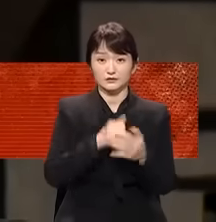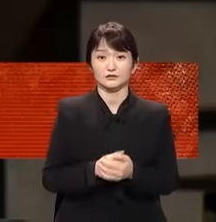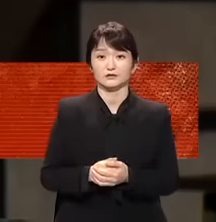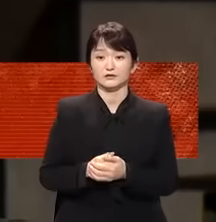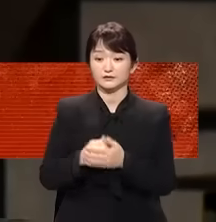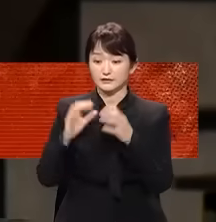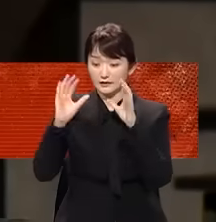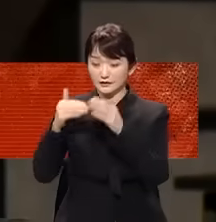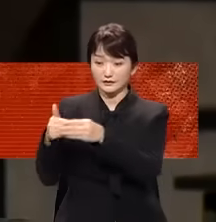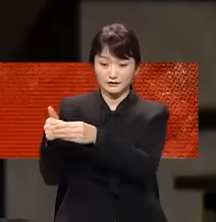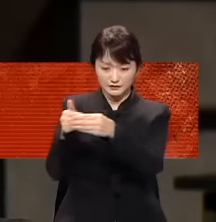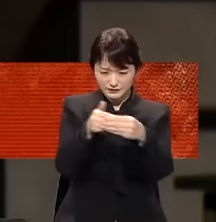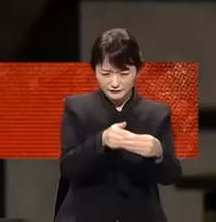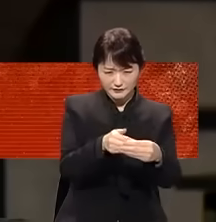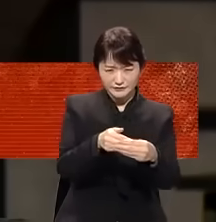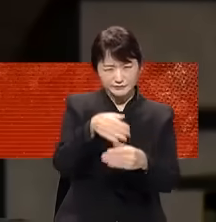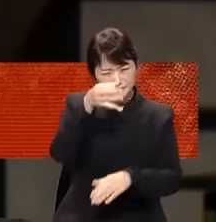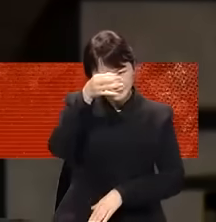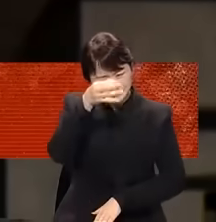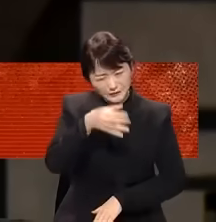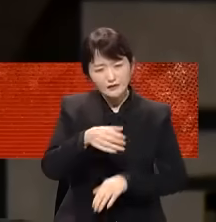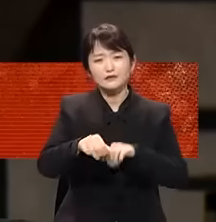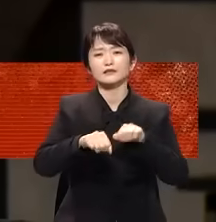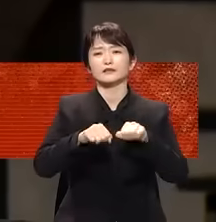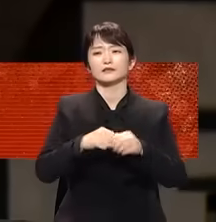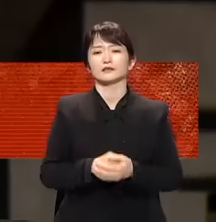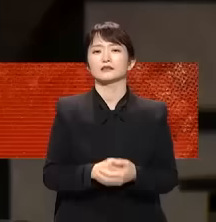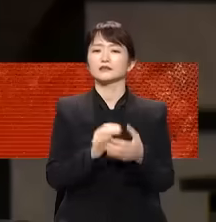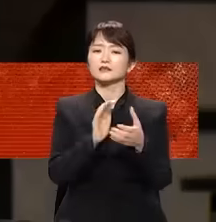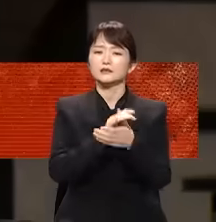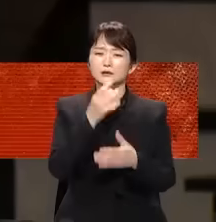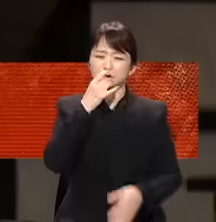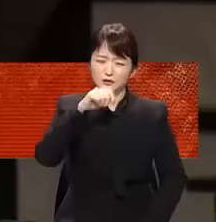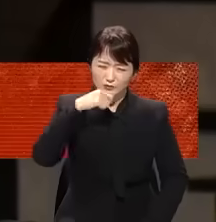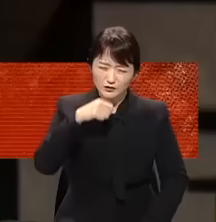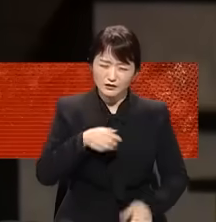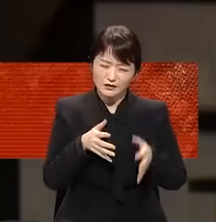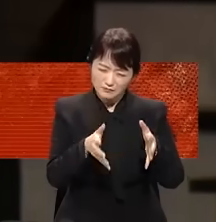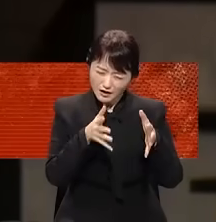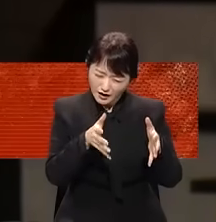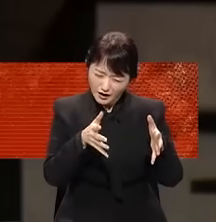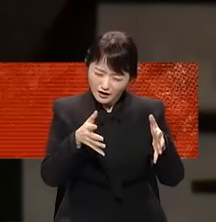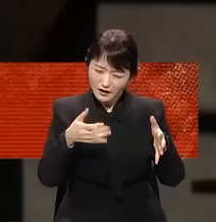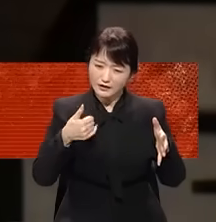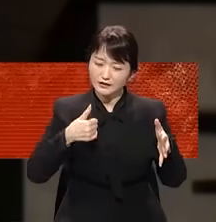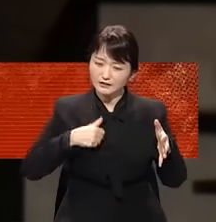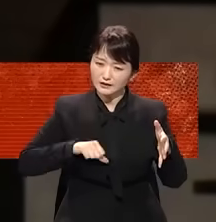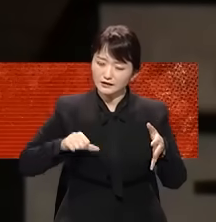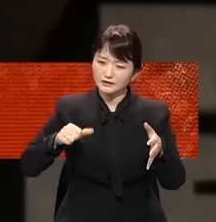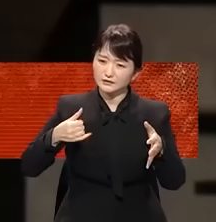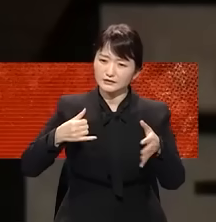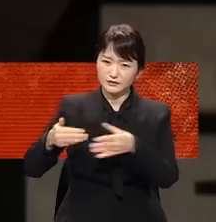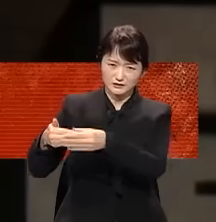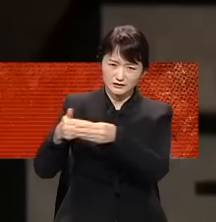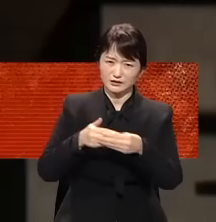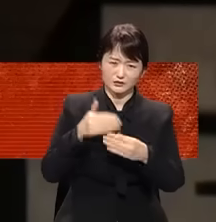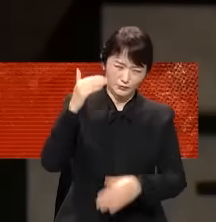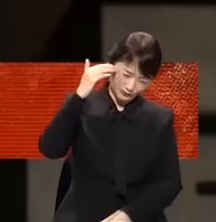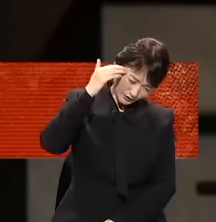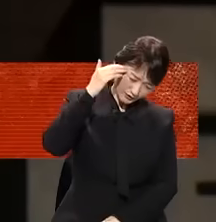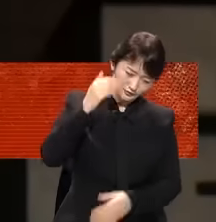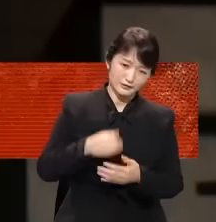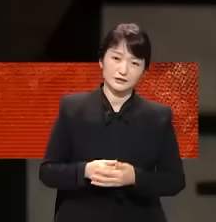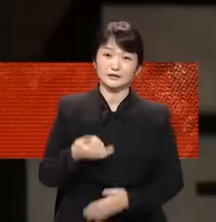자체가 사실은 약간 미안한 행동이에요 우리 밥 친구들하고 먹으면 수다 떨고 싶은데 애들 있으면 아무래도 방해를 받고 근데